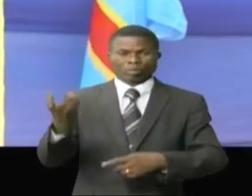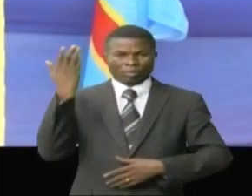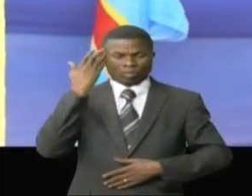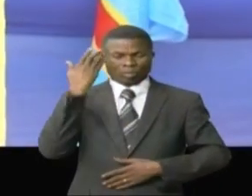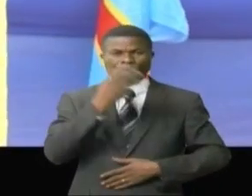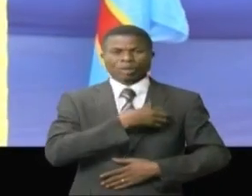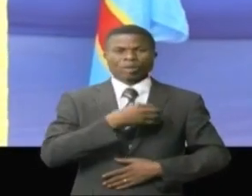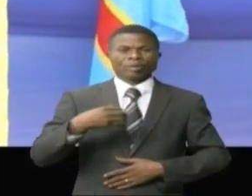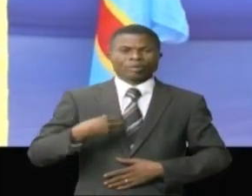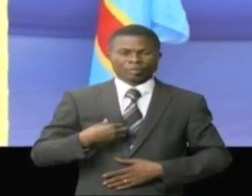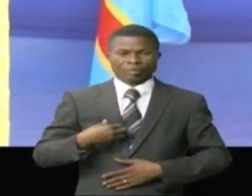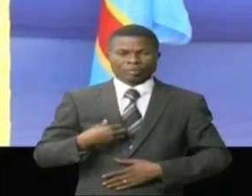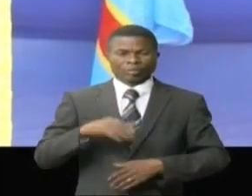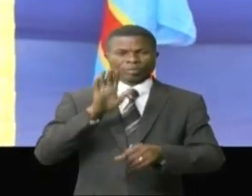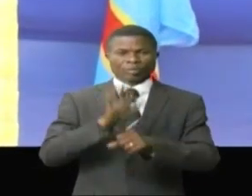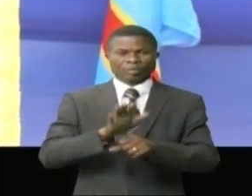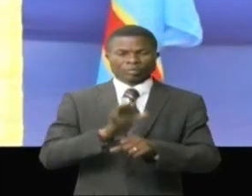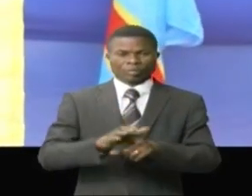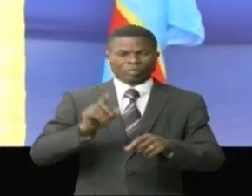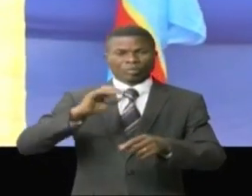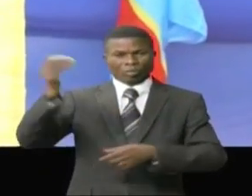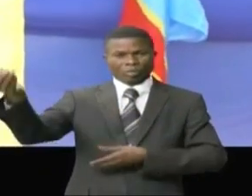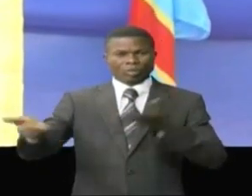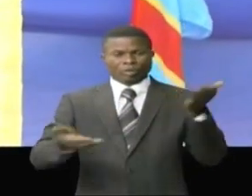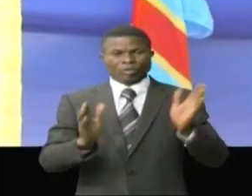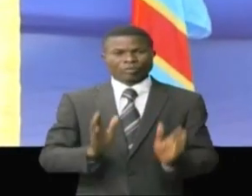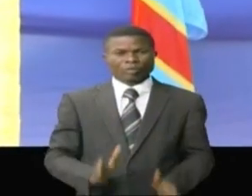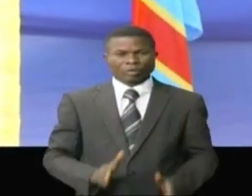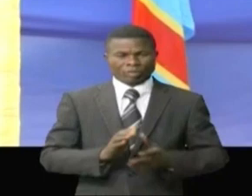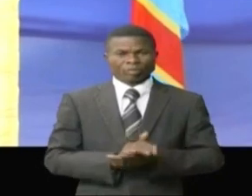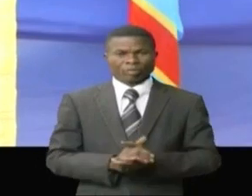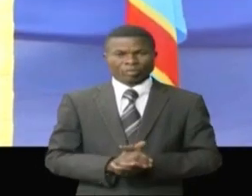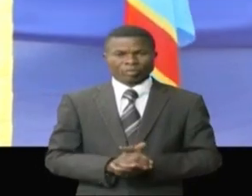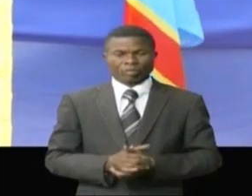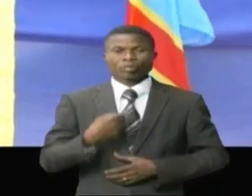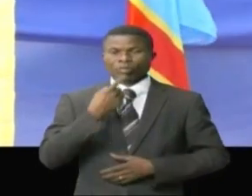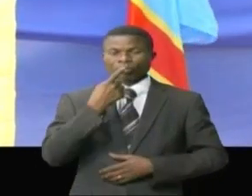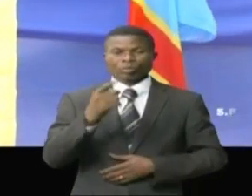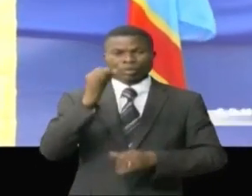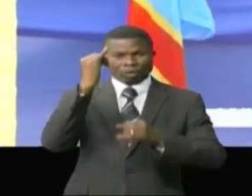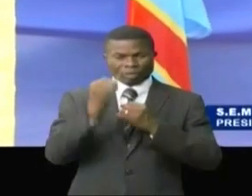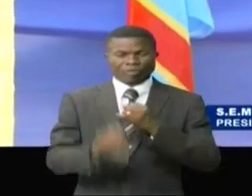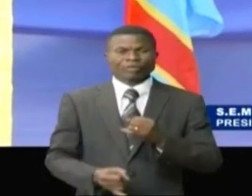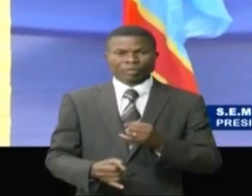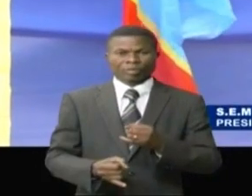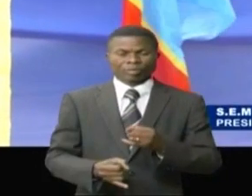messieurs, distingués invités, je